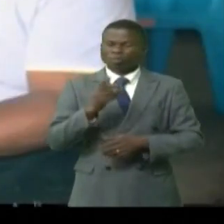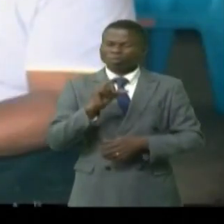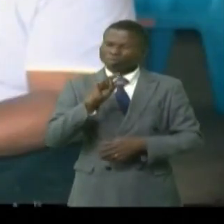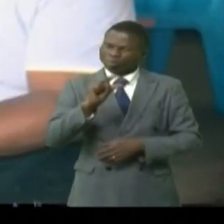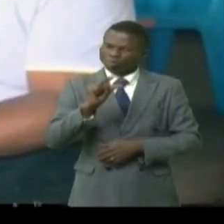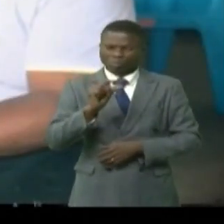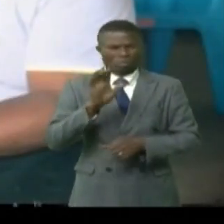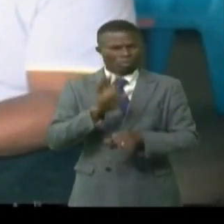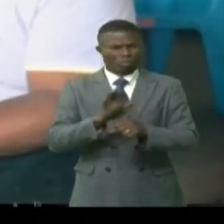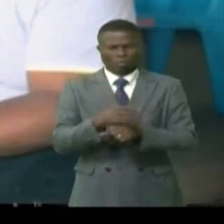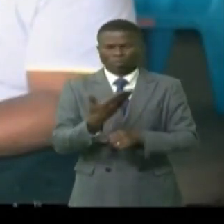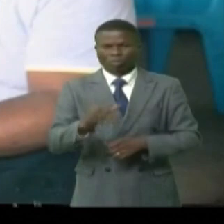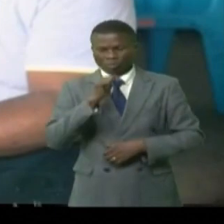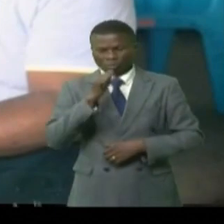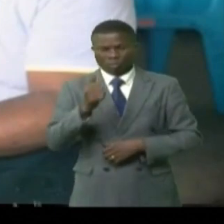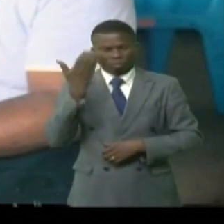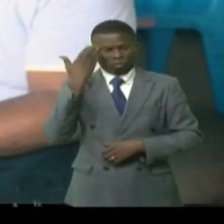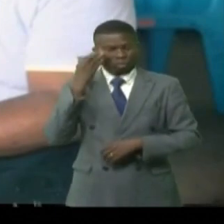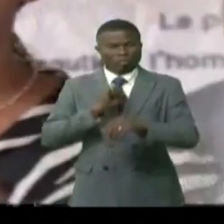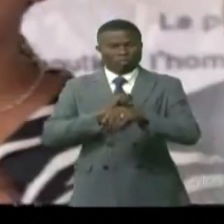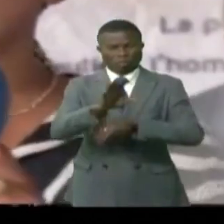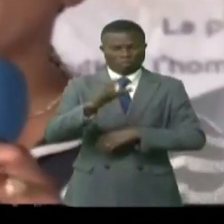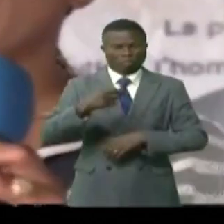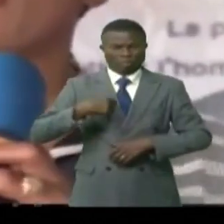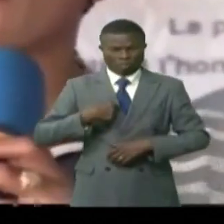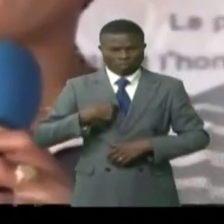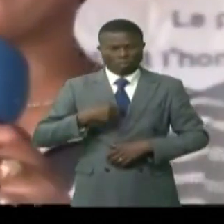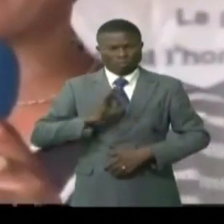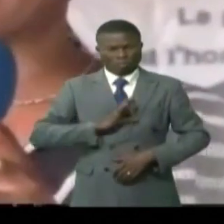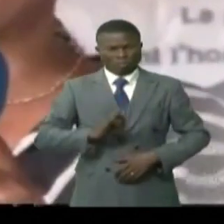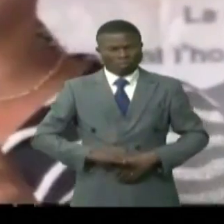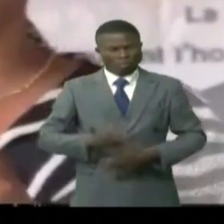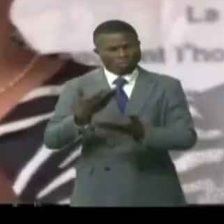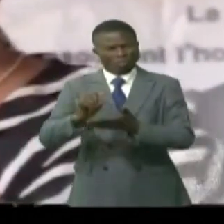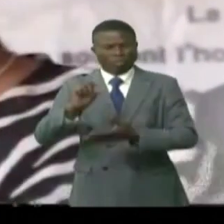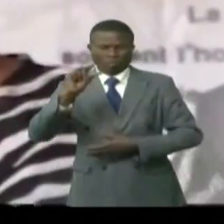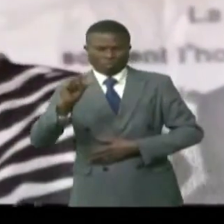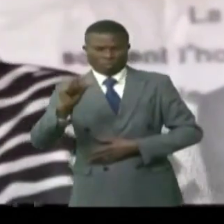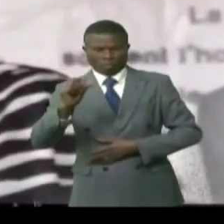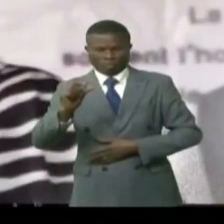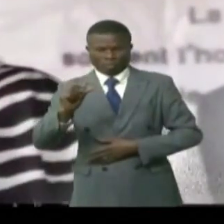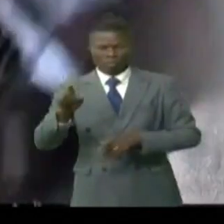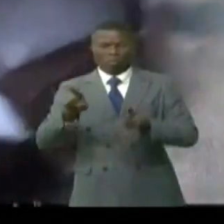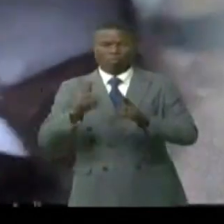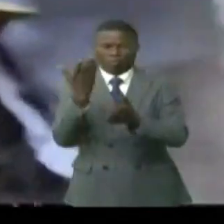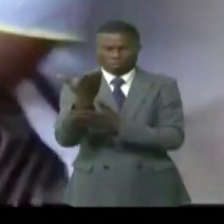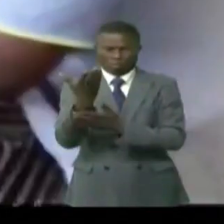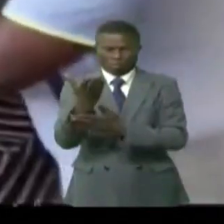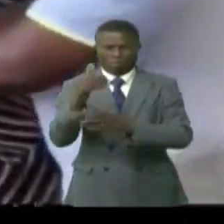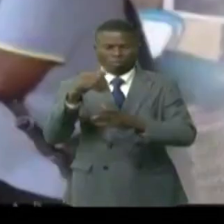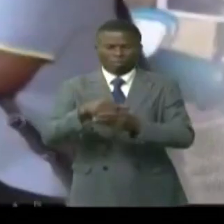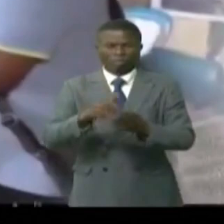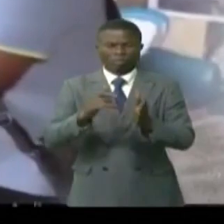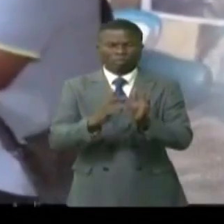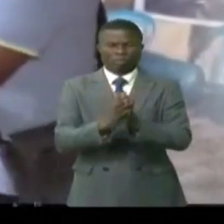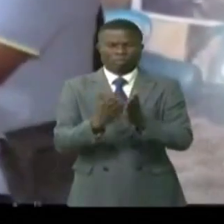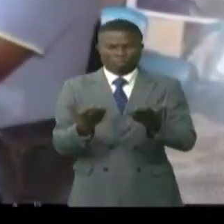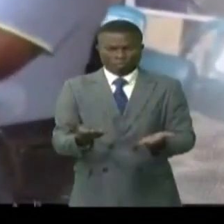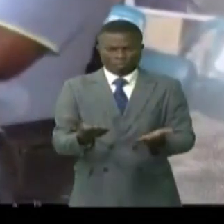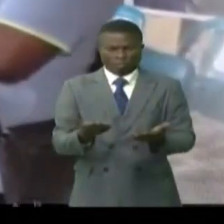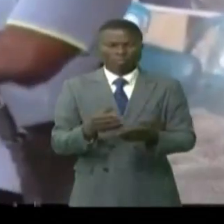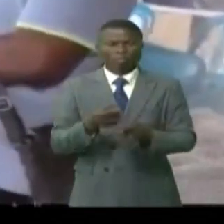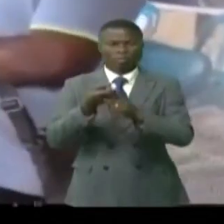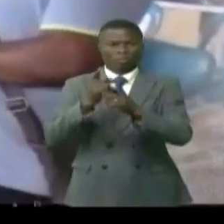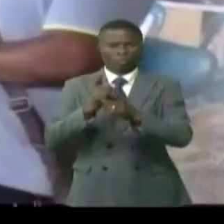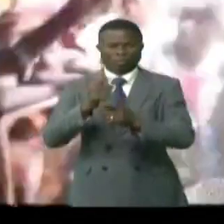Je suis envoyé au nom de papa, nous partageons le peu que nous avons, comme il est recommandé dans les Saintes Écritures.